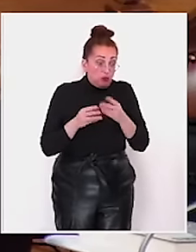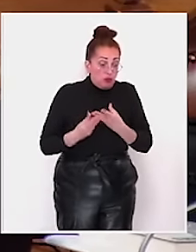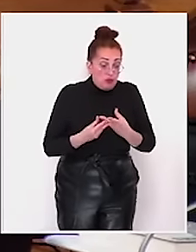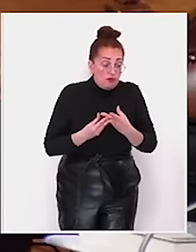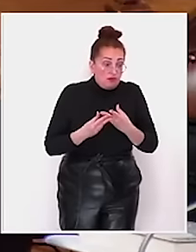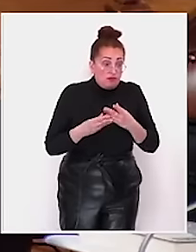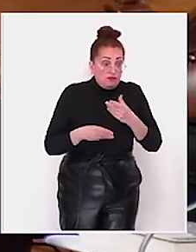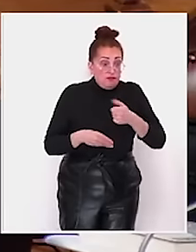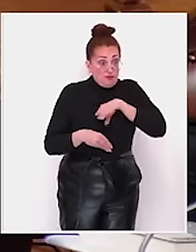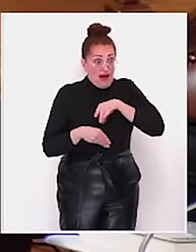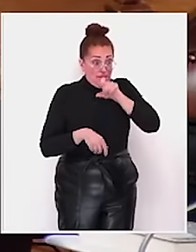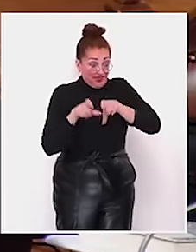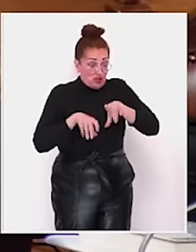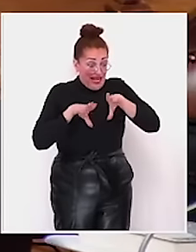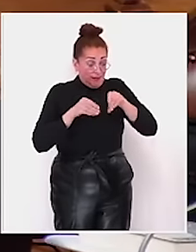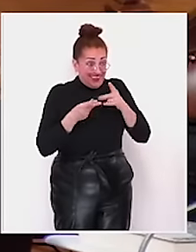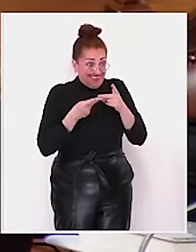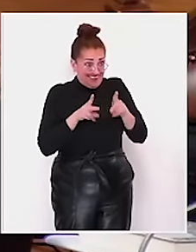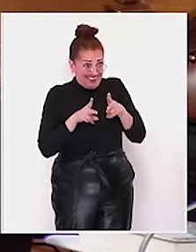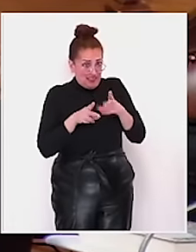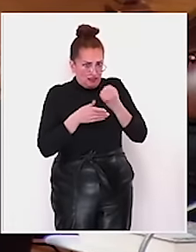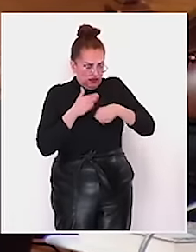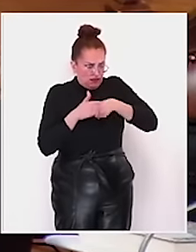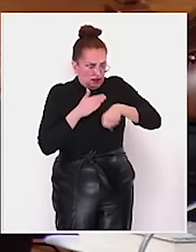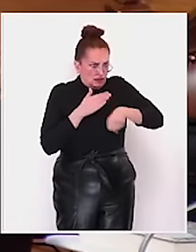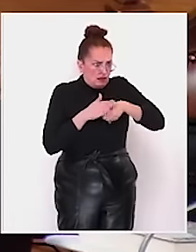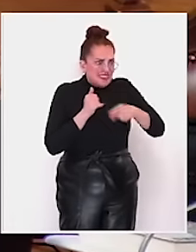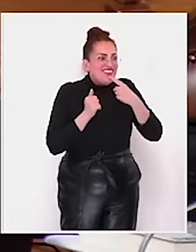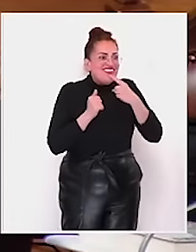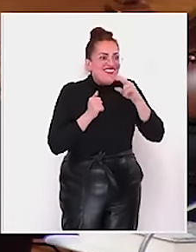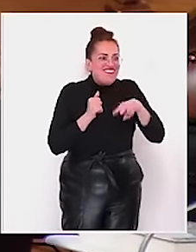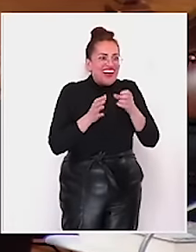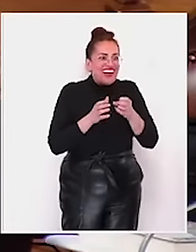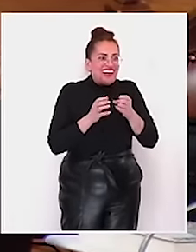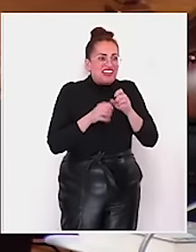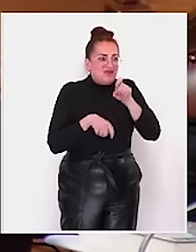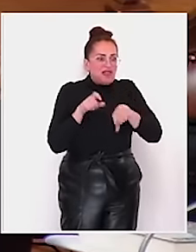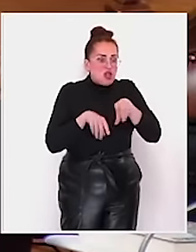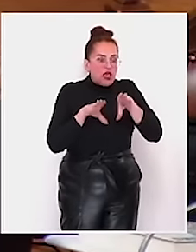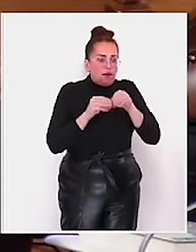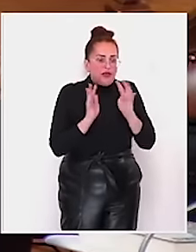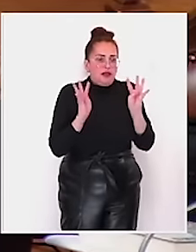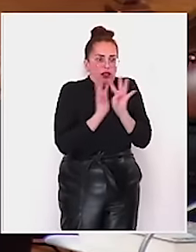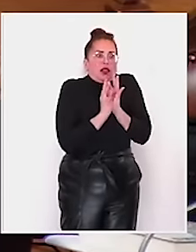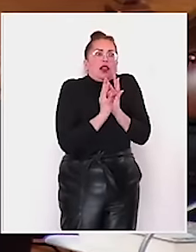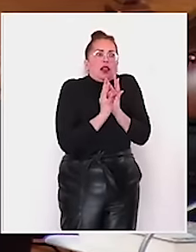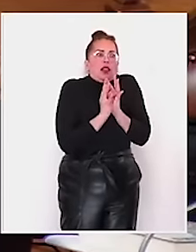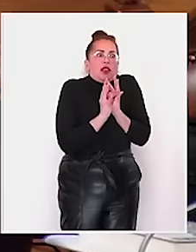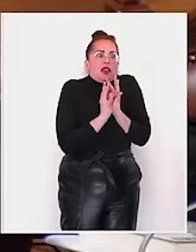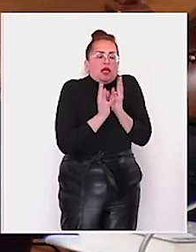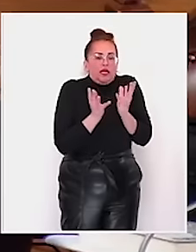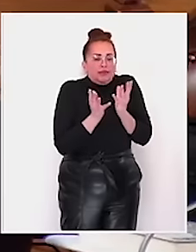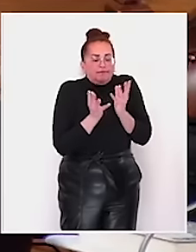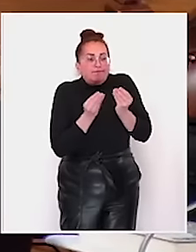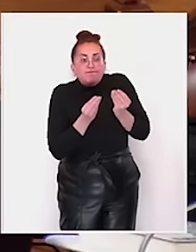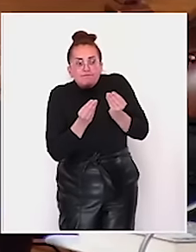D'un côté, une politique où on en appelle à la densification, à l'attractivité, et donc concentrer une population dans un espace qui est plutôt réduit, et